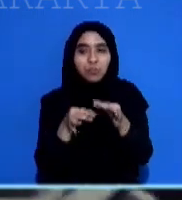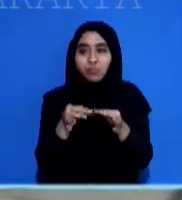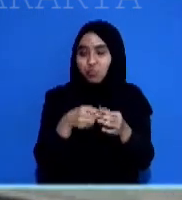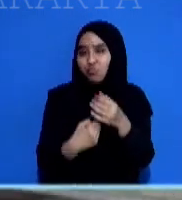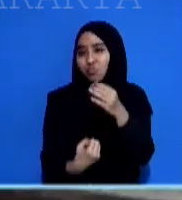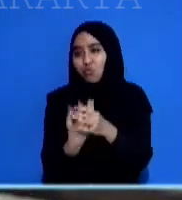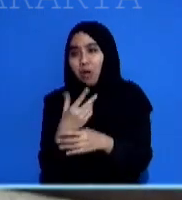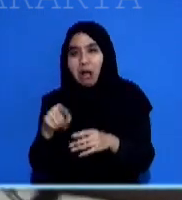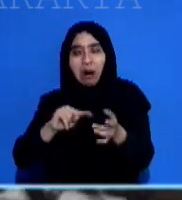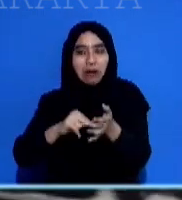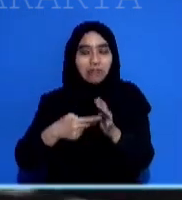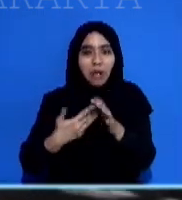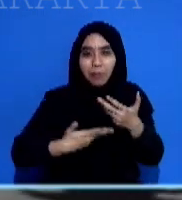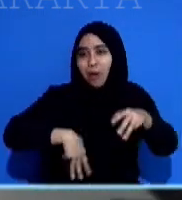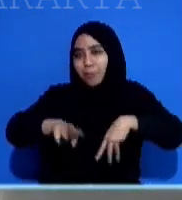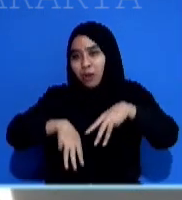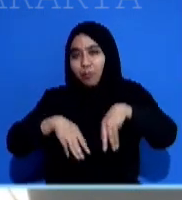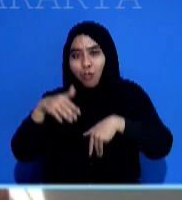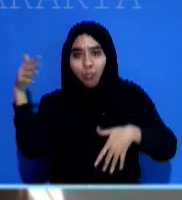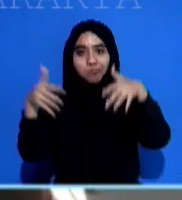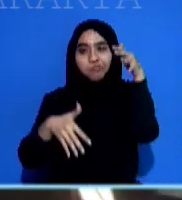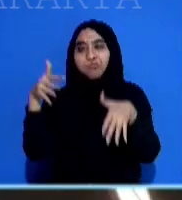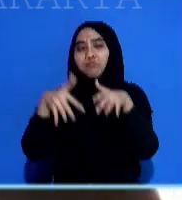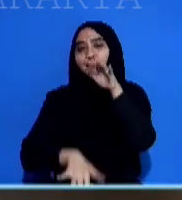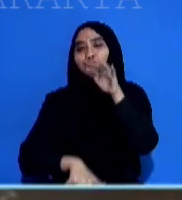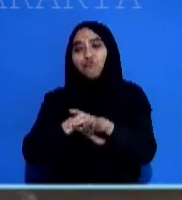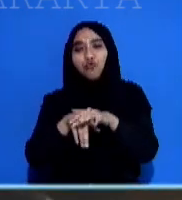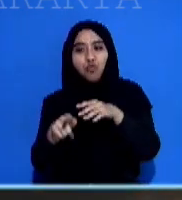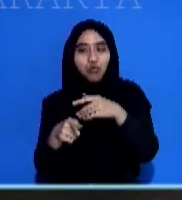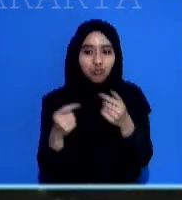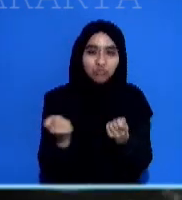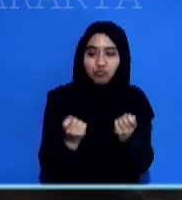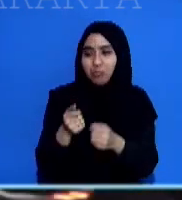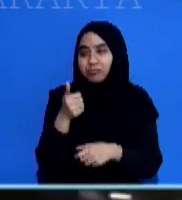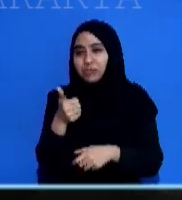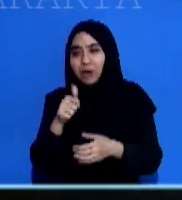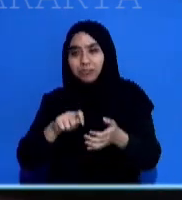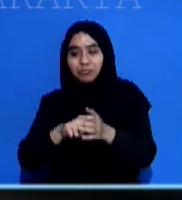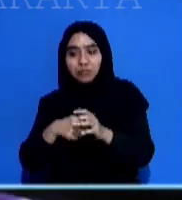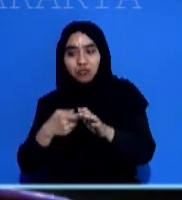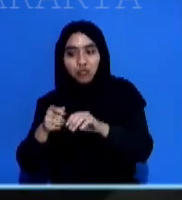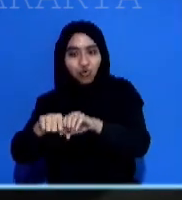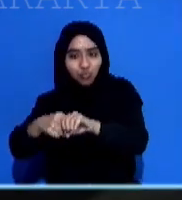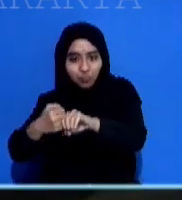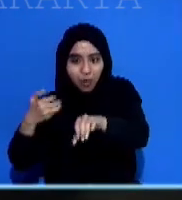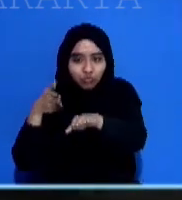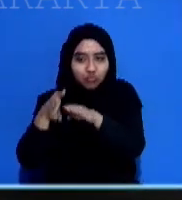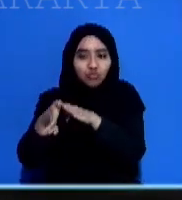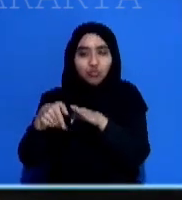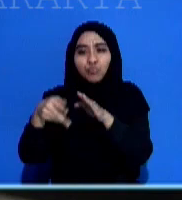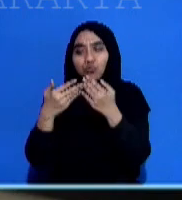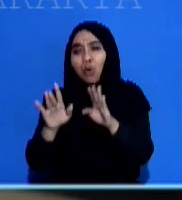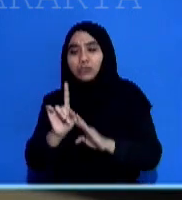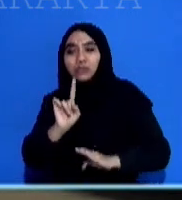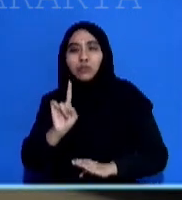Malioboro bisa dikendalikan pada kondisi padat lancar pintu masuk Malioboro hanya satu yakni melalui